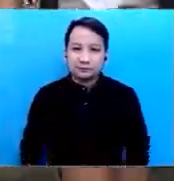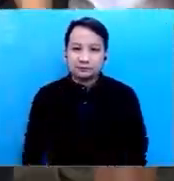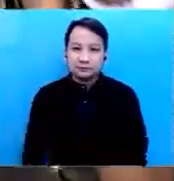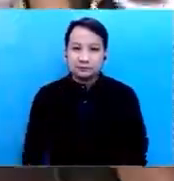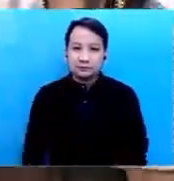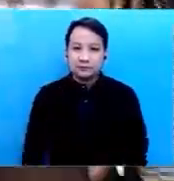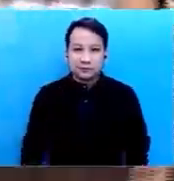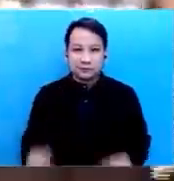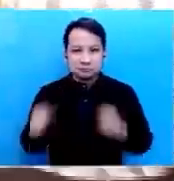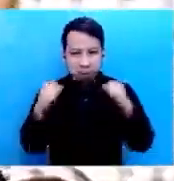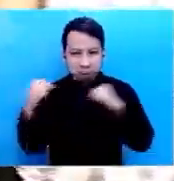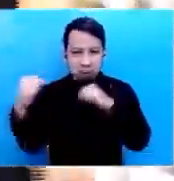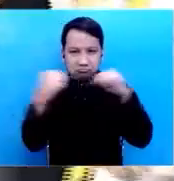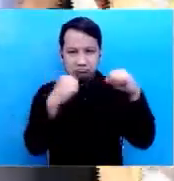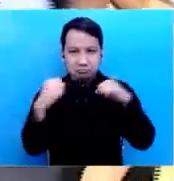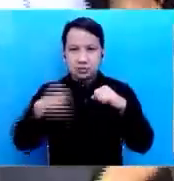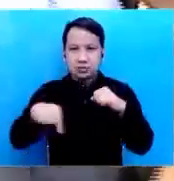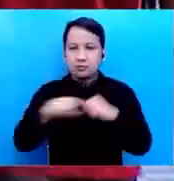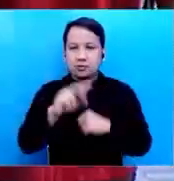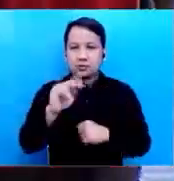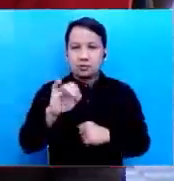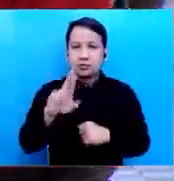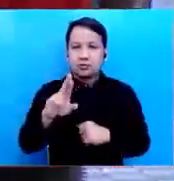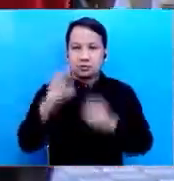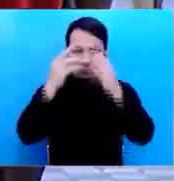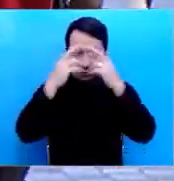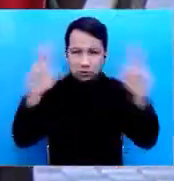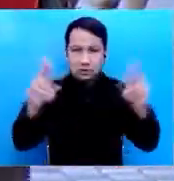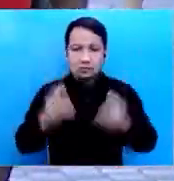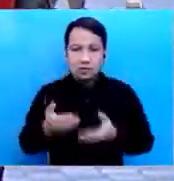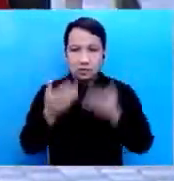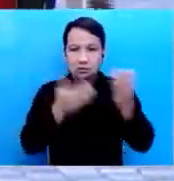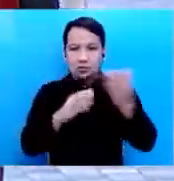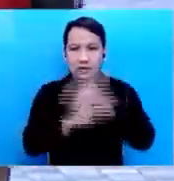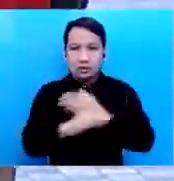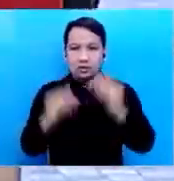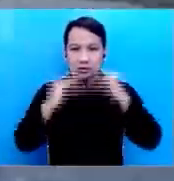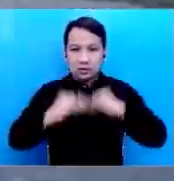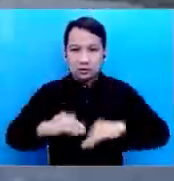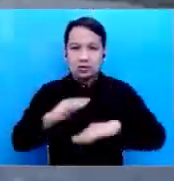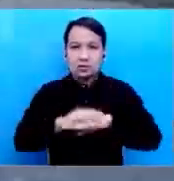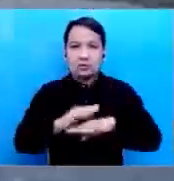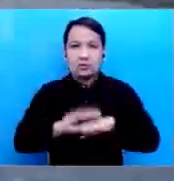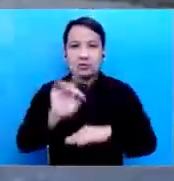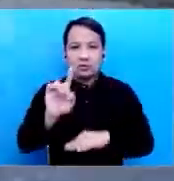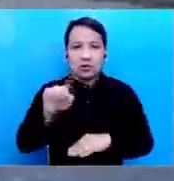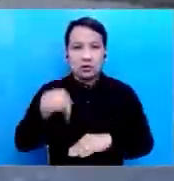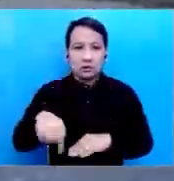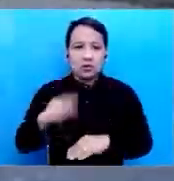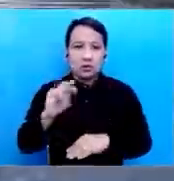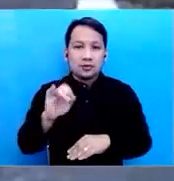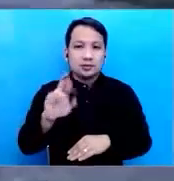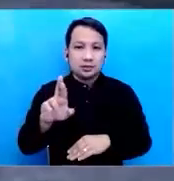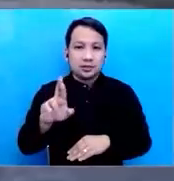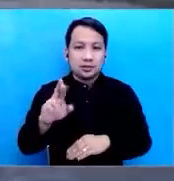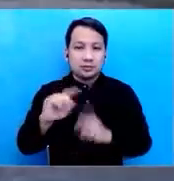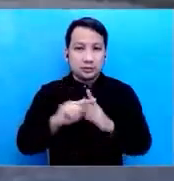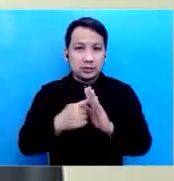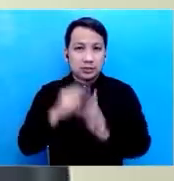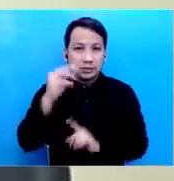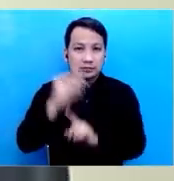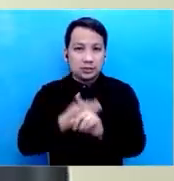Unanimous ang desisyon ng Metro Manila Mayors na irekomendang ibaba na sa Alert Level 1 ang NCR simula March